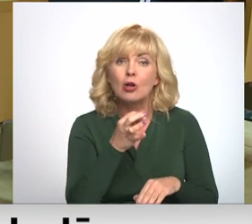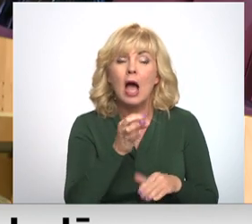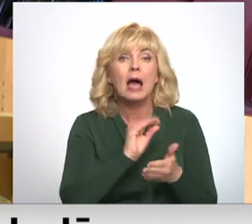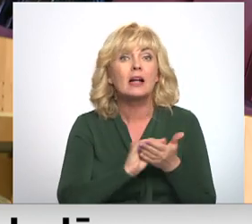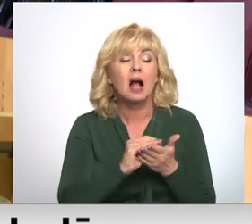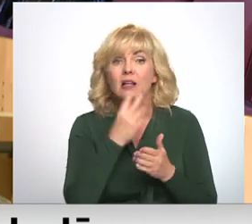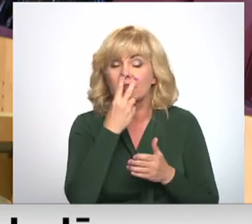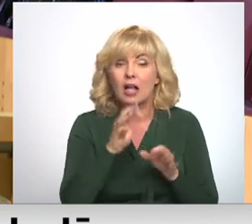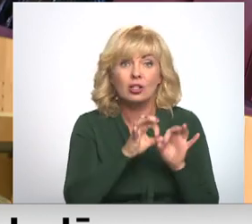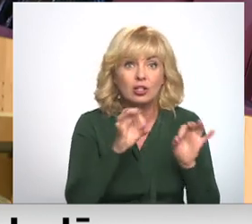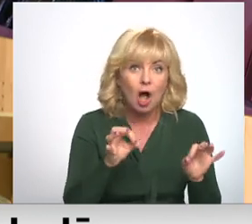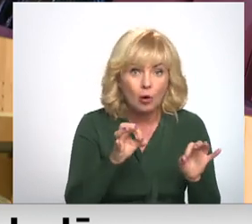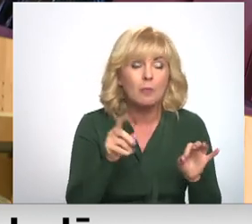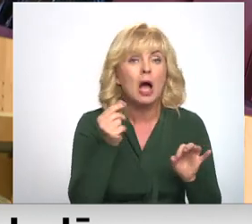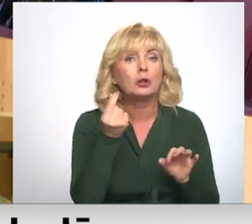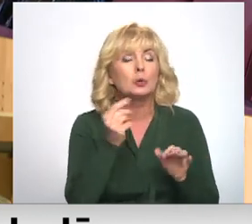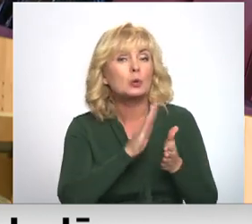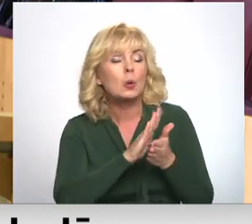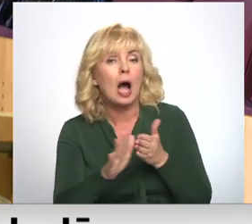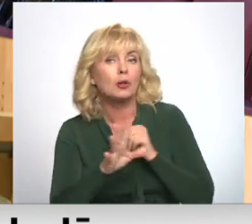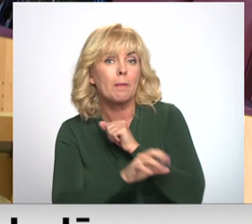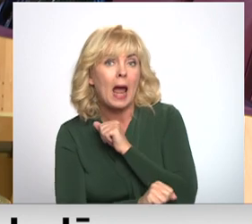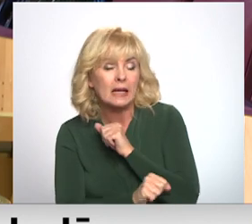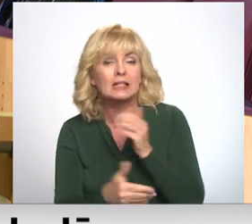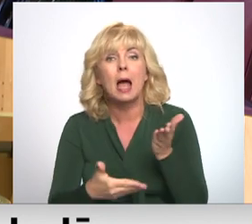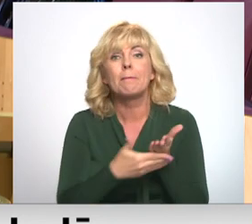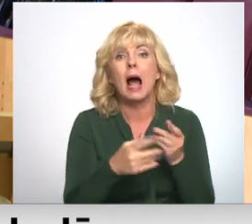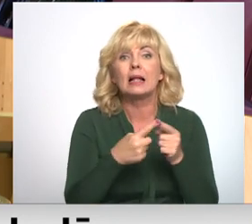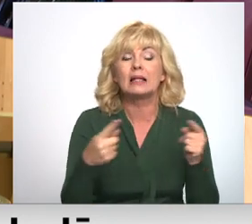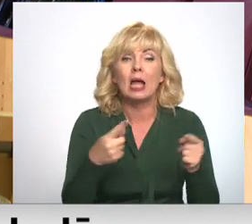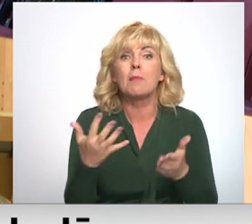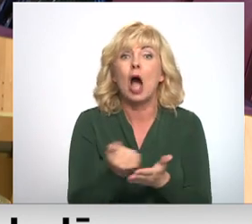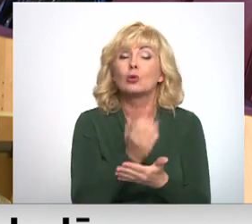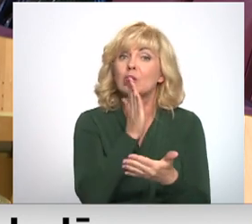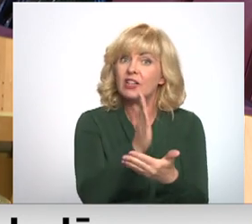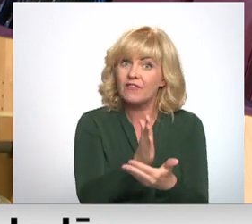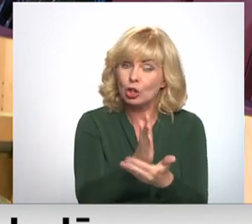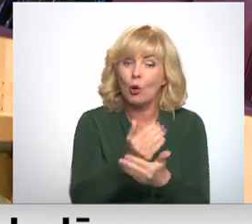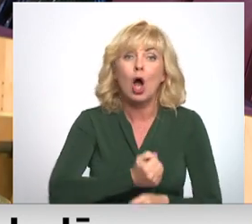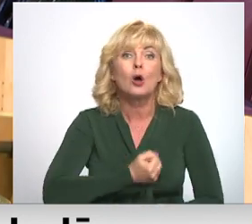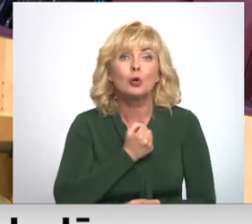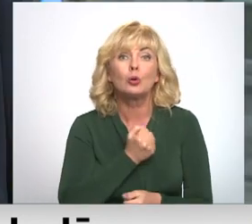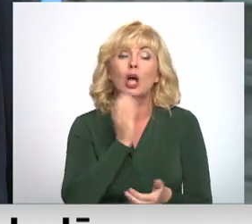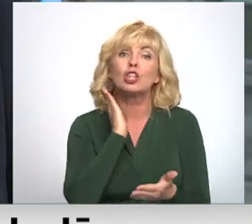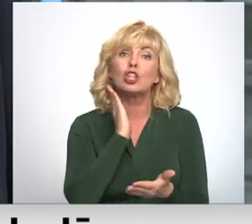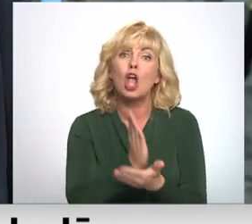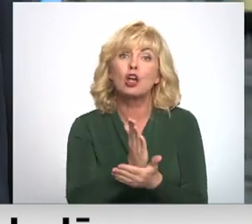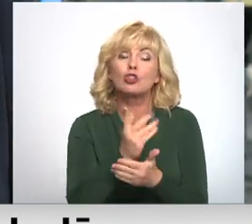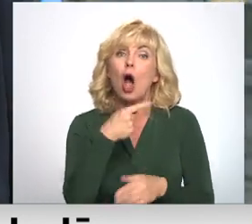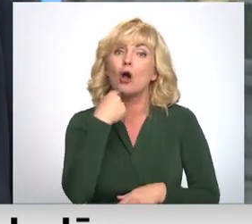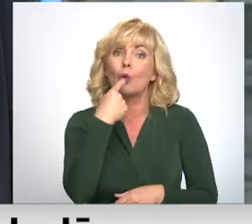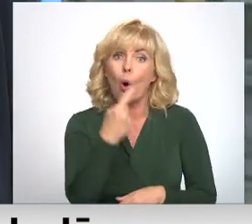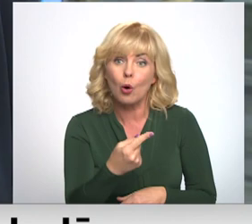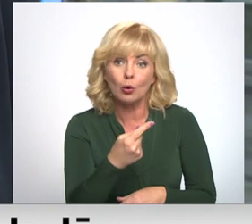sākumu. Tāpat nepamanot palīgteikuma beigas, ja palīgteikums atrodas teikuma vidū, bet visgrūtāk esot ar tiešo runu. Mēs esam